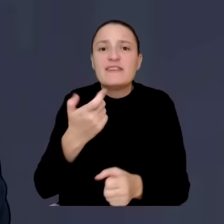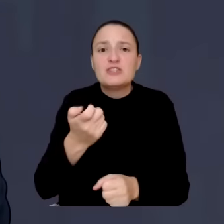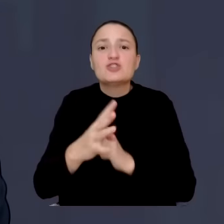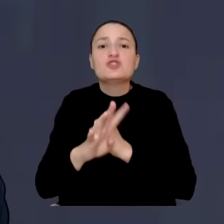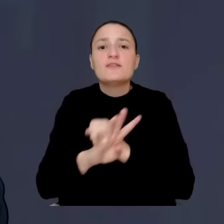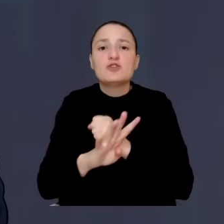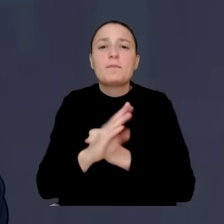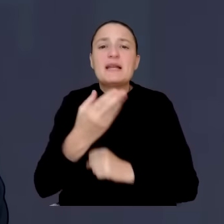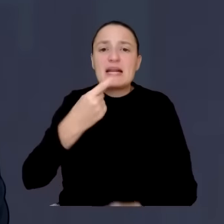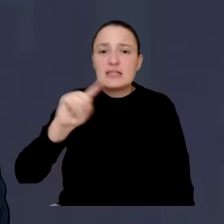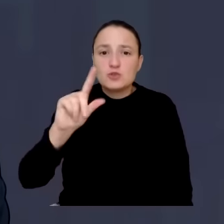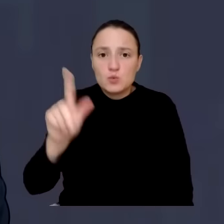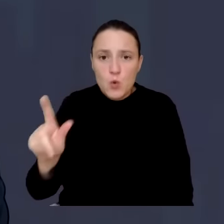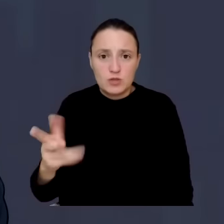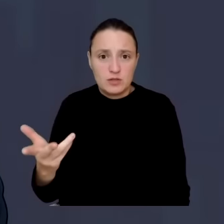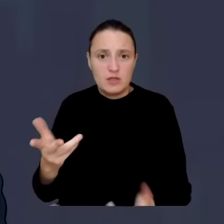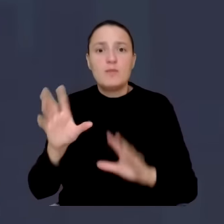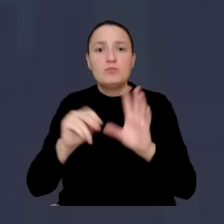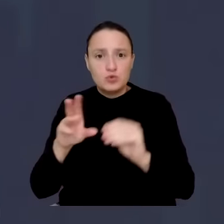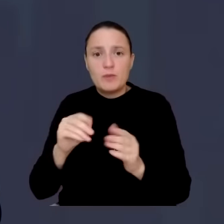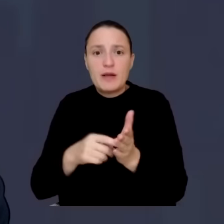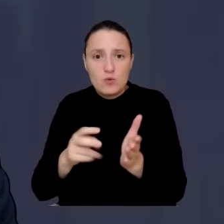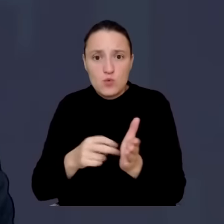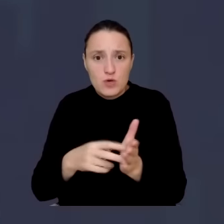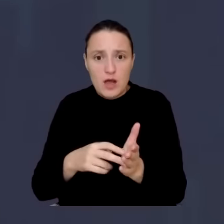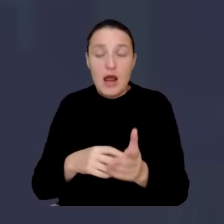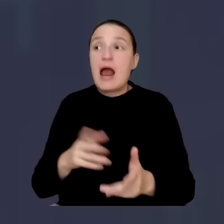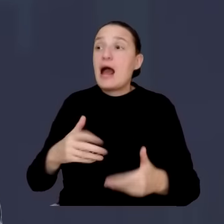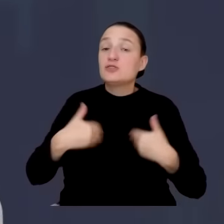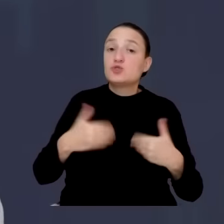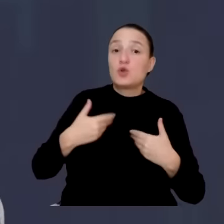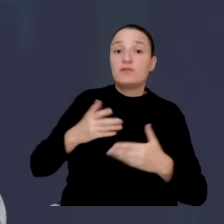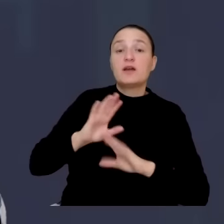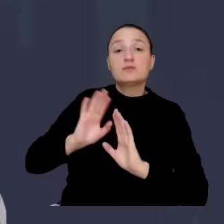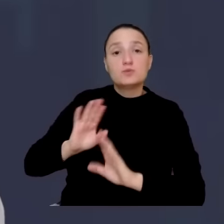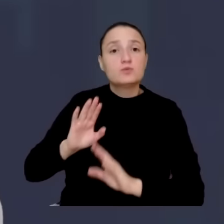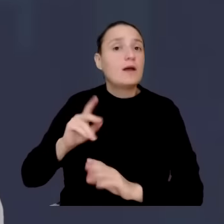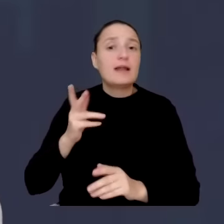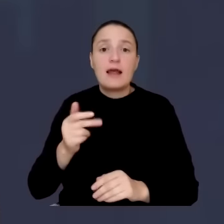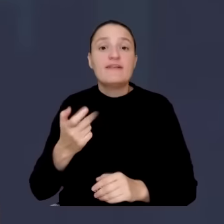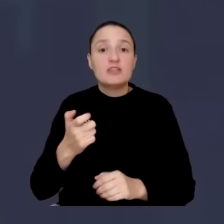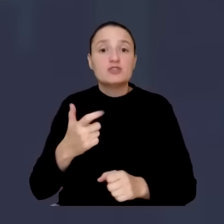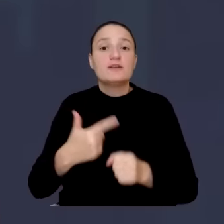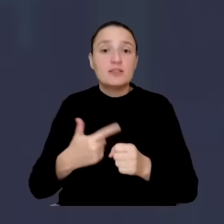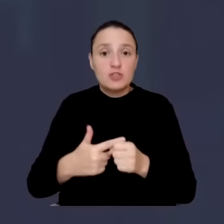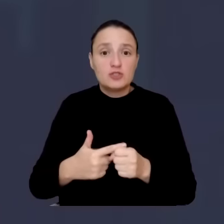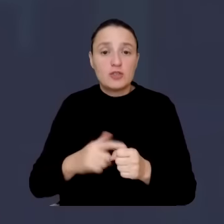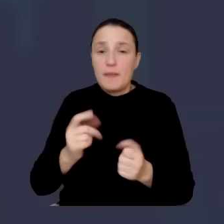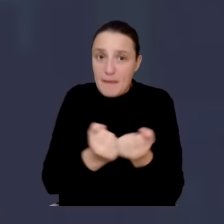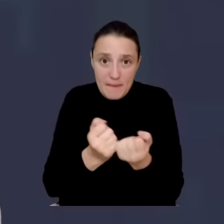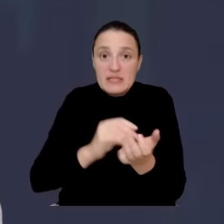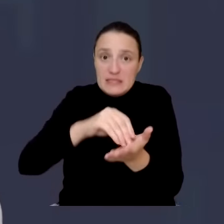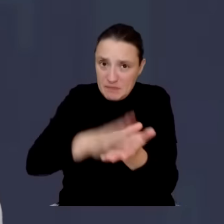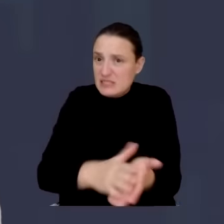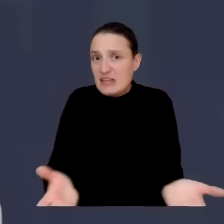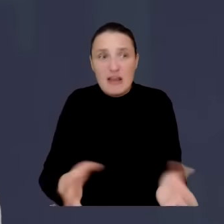złotych brakuje w tym w tym budżecie pieniędzy na służbę zdrowia przewidziano 220 tak zapisano na kartce na papierze oczywiście Papier